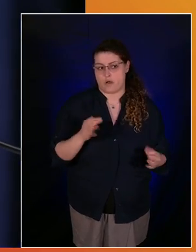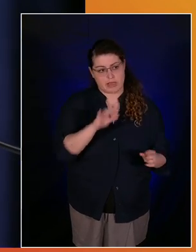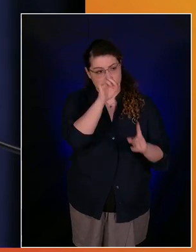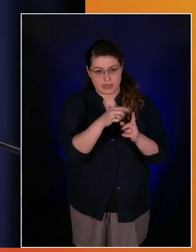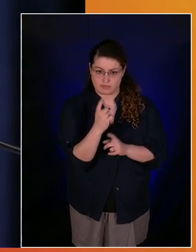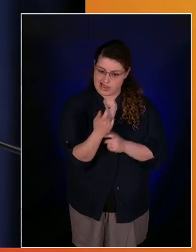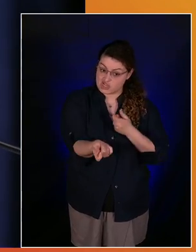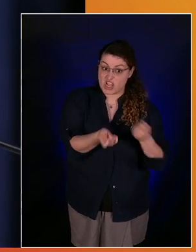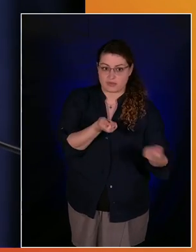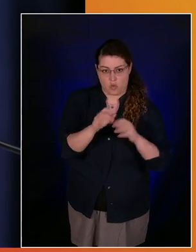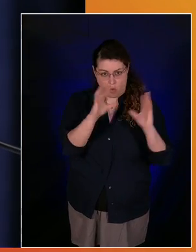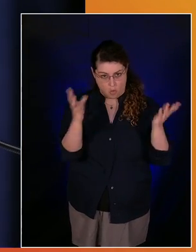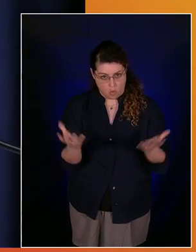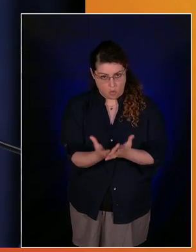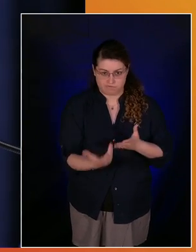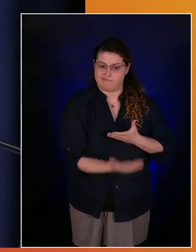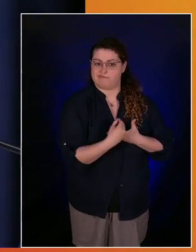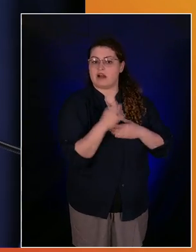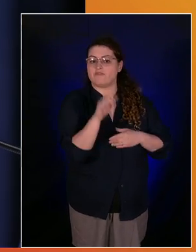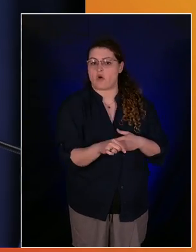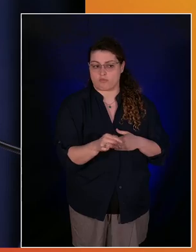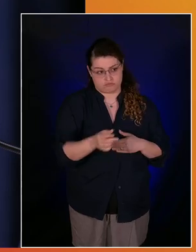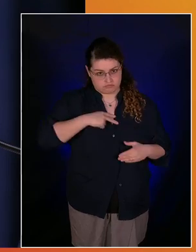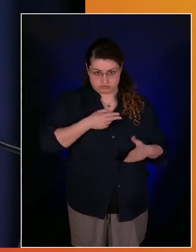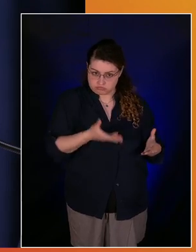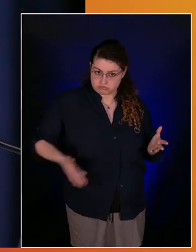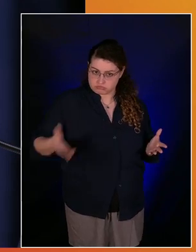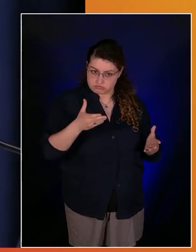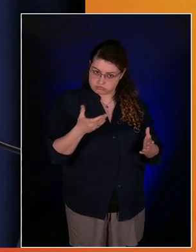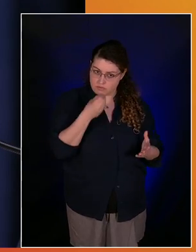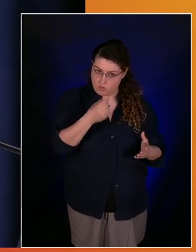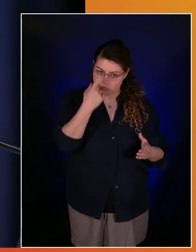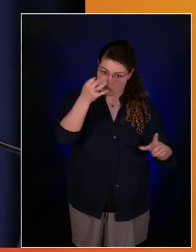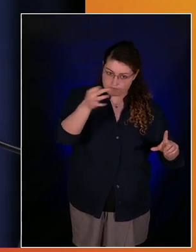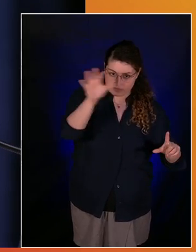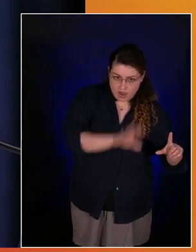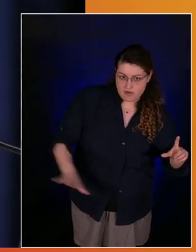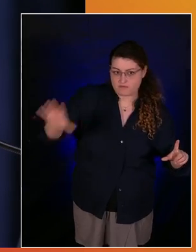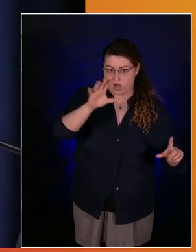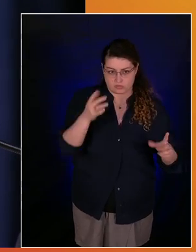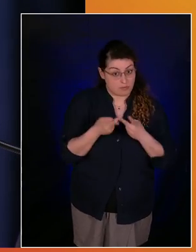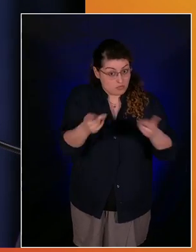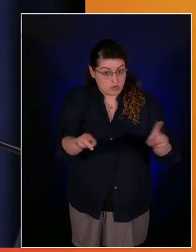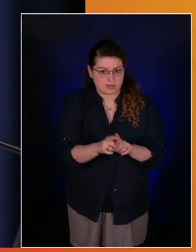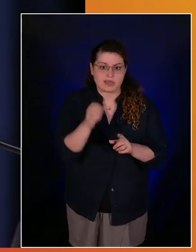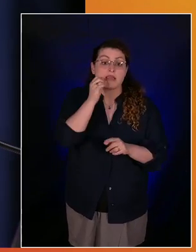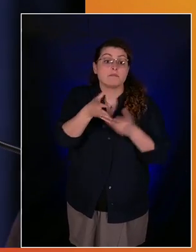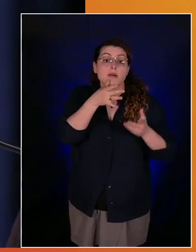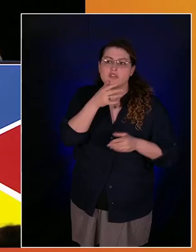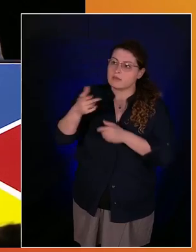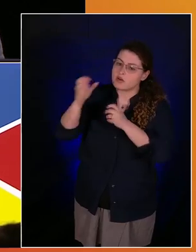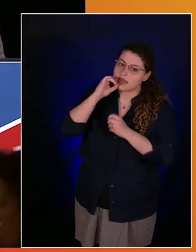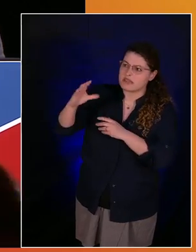la gestion de l'eau dans son entier ça nous appartient c'est un bien national et public et ça ne peut pas être soumis au capitalisme non plus